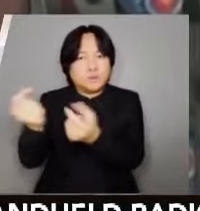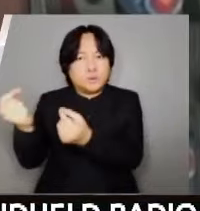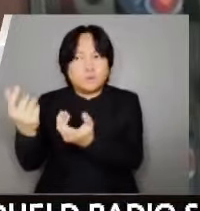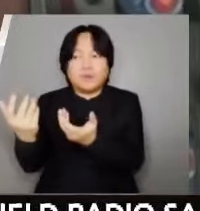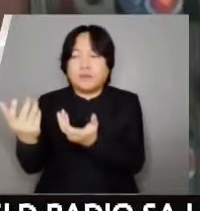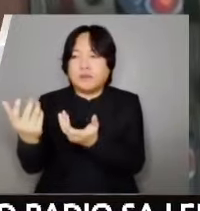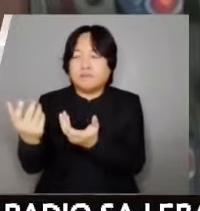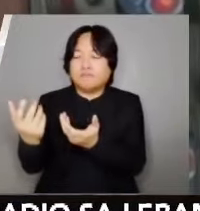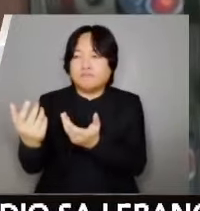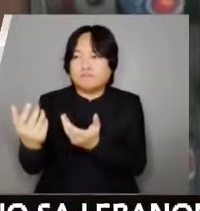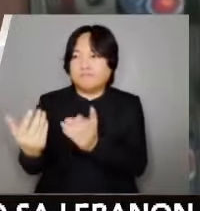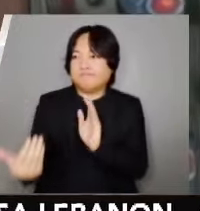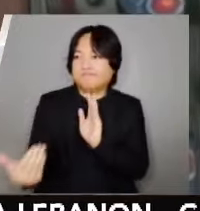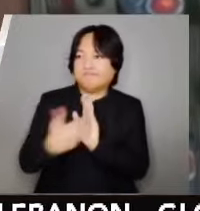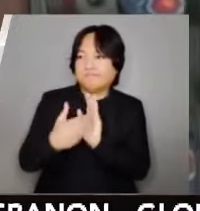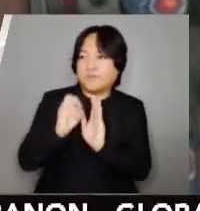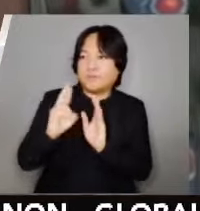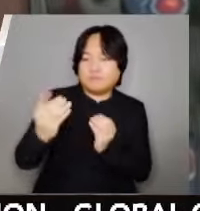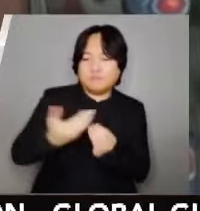for impeachment.